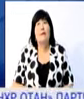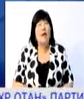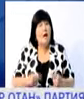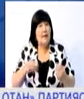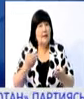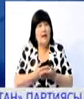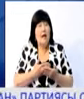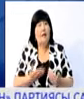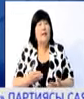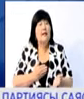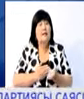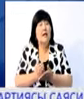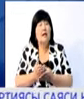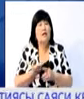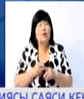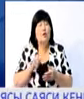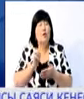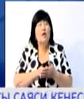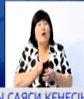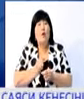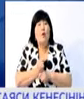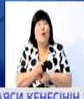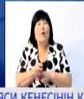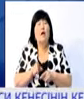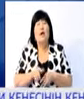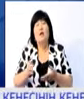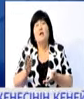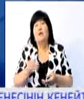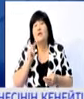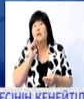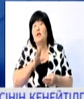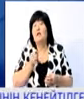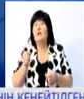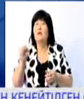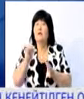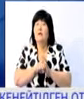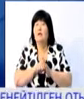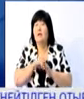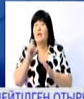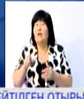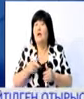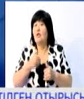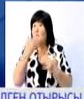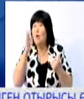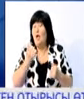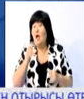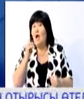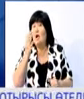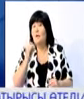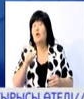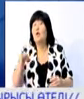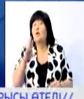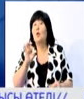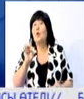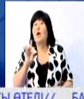Басқа ақпараттар. Саяси жүйенің салдарынан қуғынға ұшырап жазықсыз жапа шеккендердің есімі өшпек емес. Атаулы күні Қармақшы ауданы